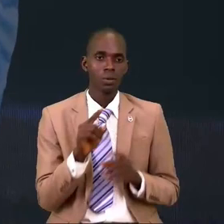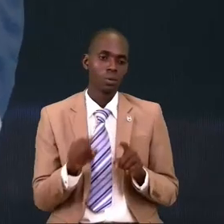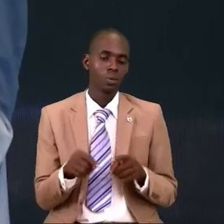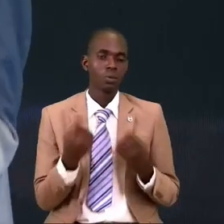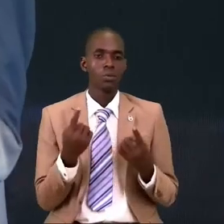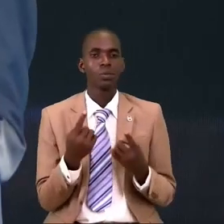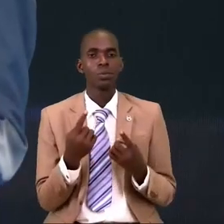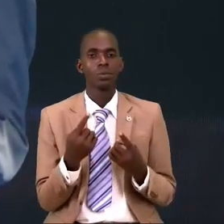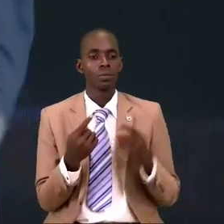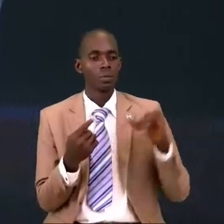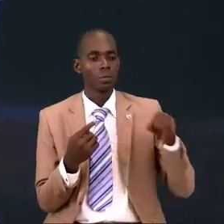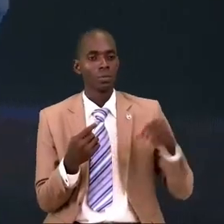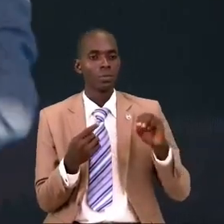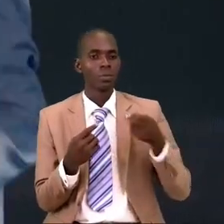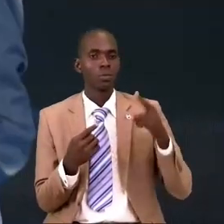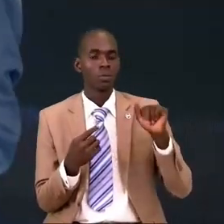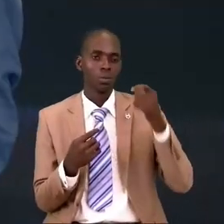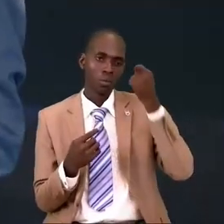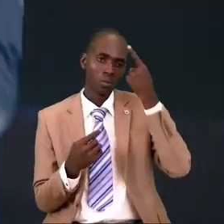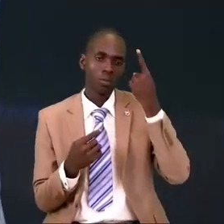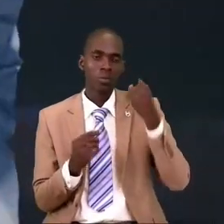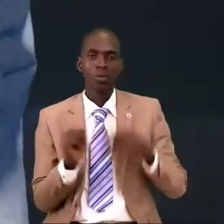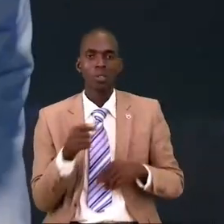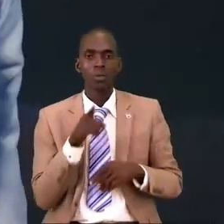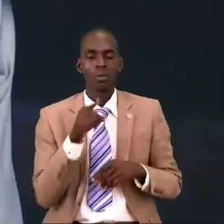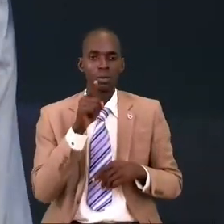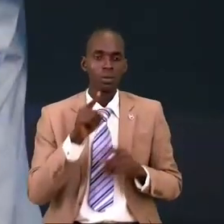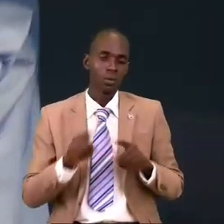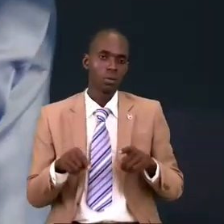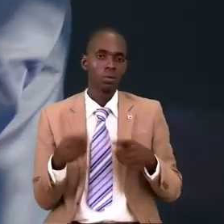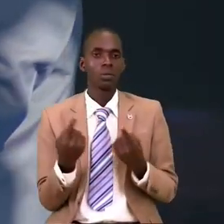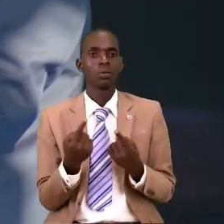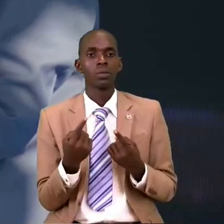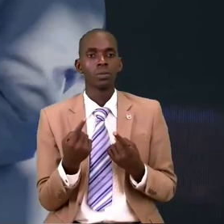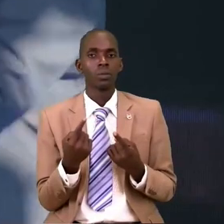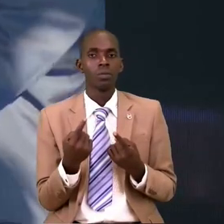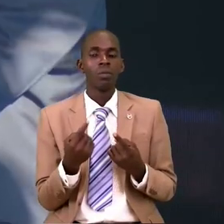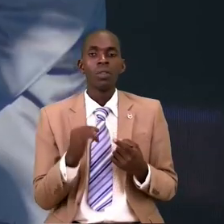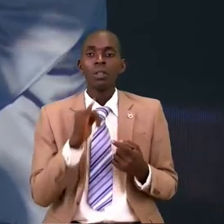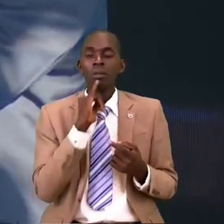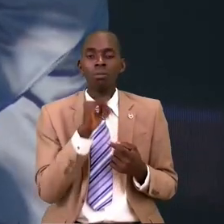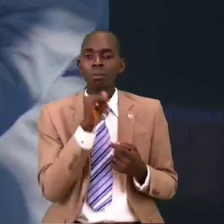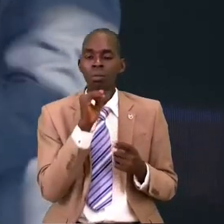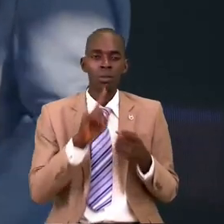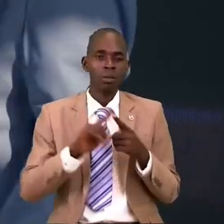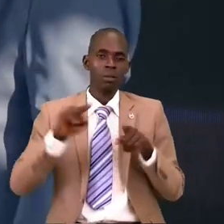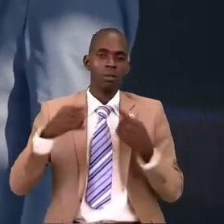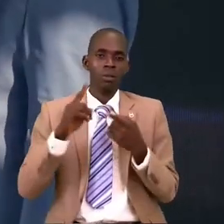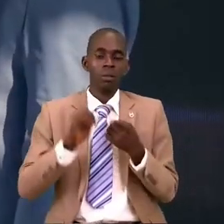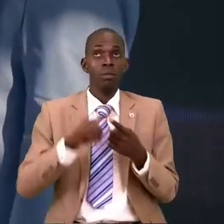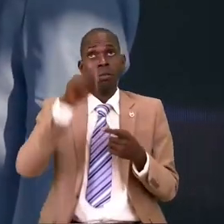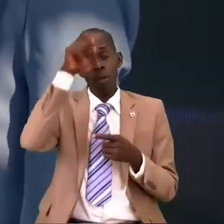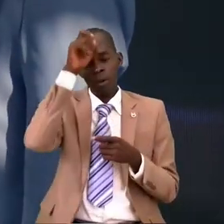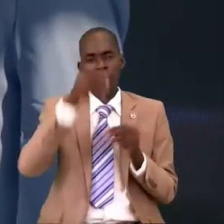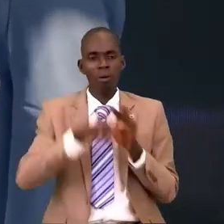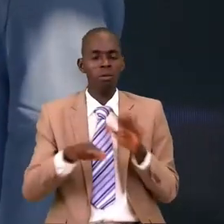Partout tu iras. Il ne doit pas retourner en Égypte. Ça, c'est réglé. Partout tu iras.